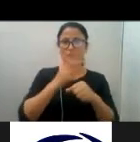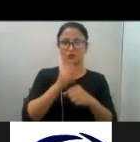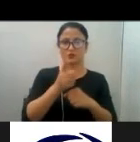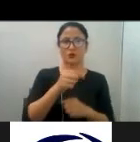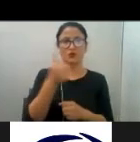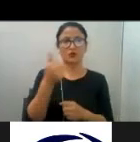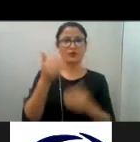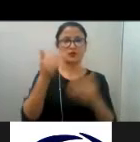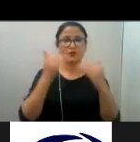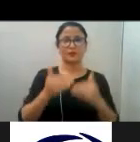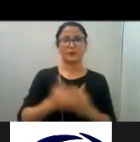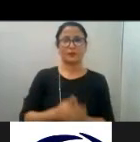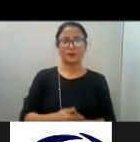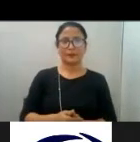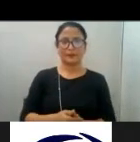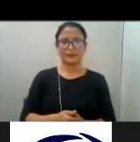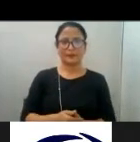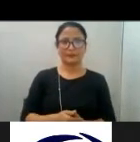स्लाइड